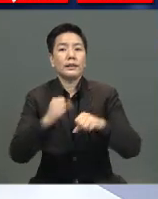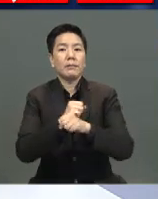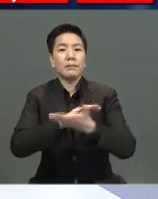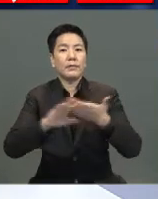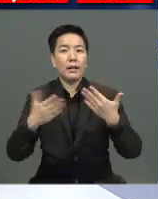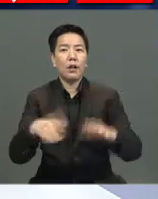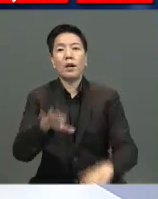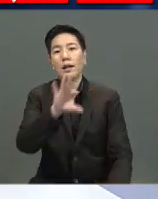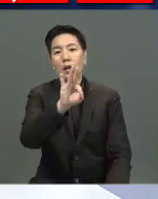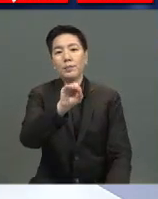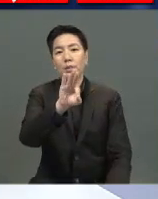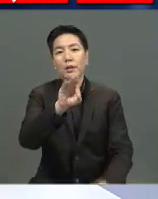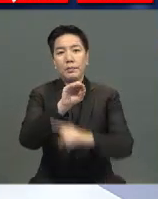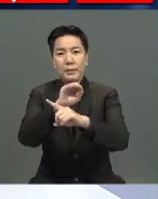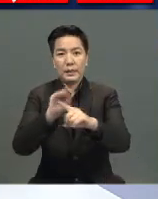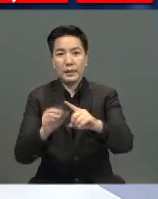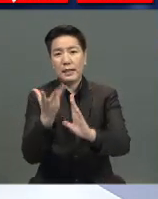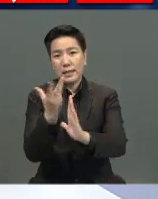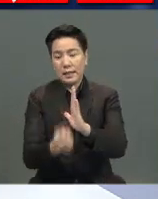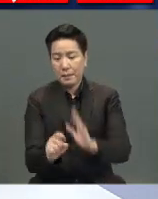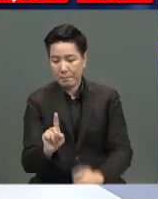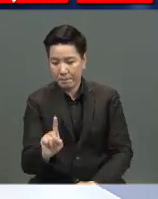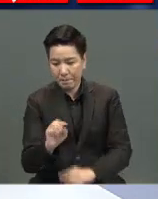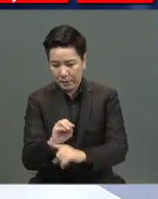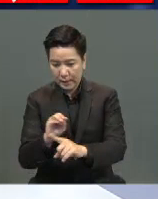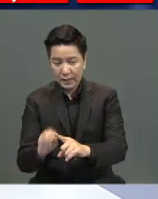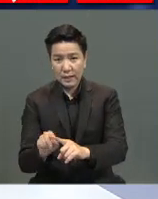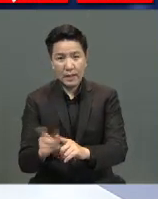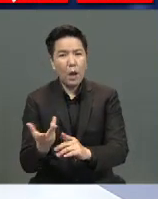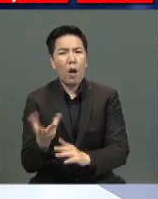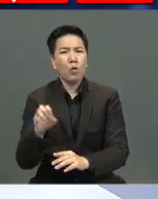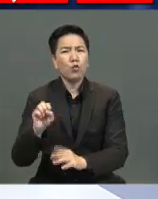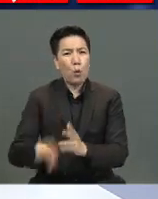แสนคนส่วนที่เหลือนะครับจะโอนให้ครบทั้งหมดภายในสัปดาห์นี้ถือว่าการดำเนินการตัวนี้เสร็จกว่าร้อยละ99แล้วครับมีเพียงแค่ร้อยละ 1